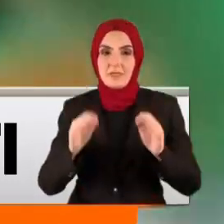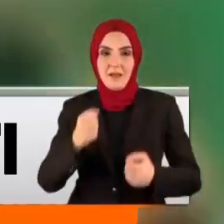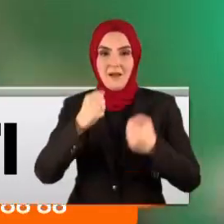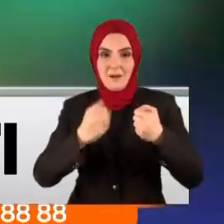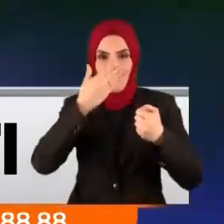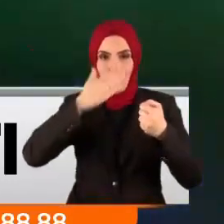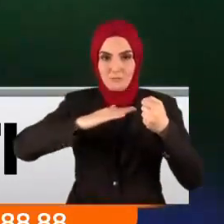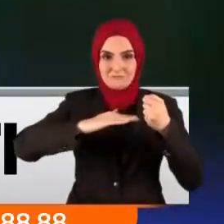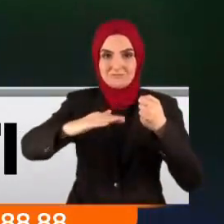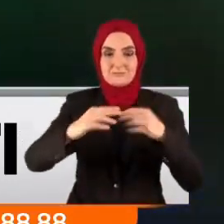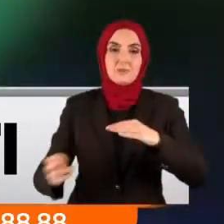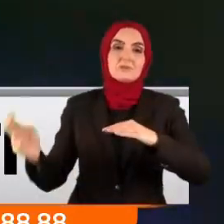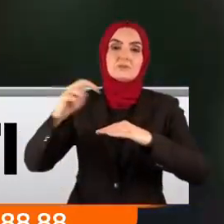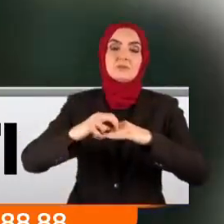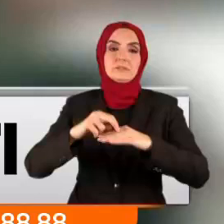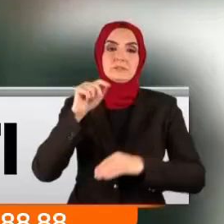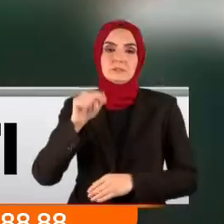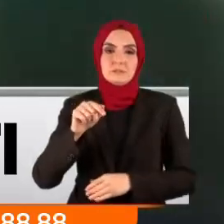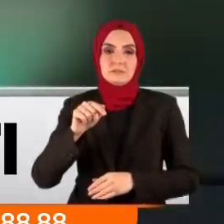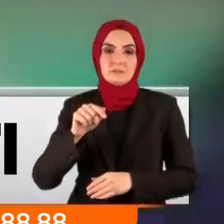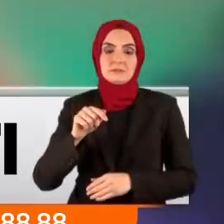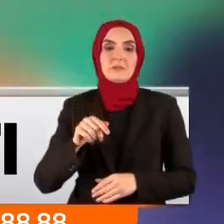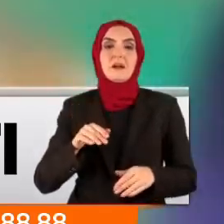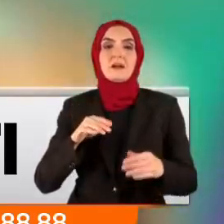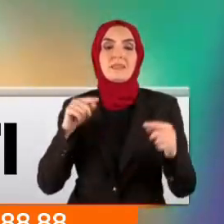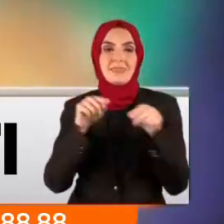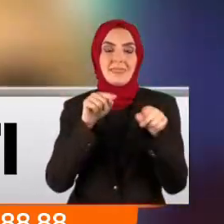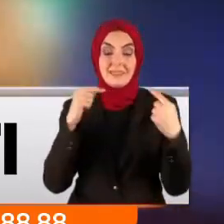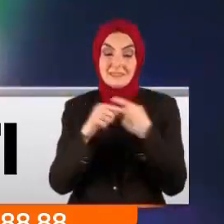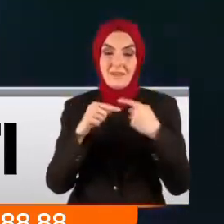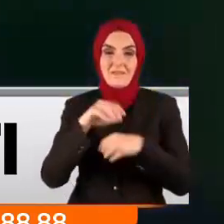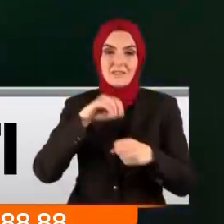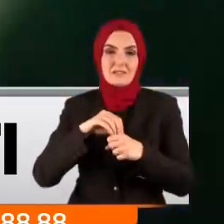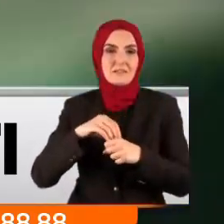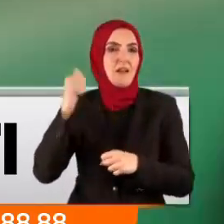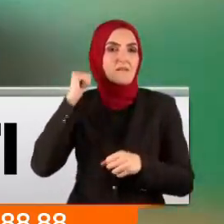Trafik durunca bu kez cadde korna sesleriyle yankılandı.